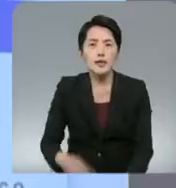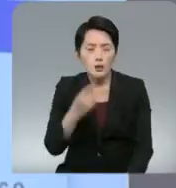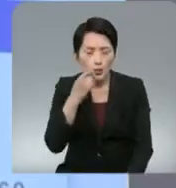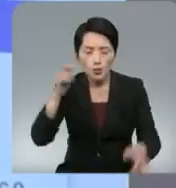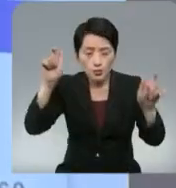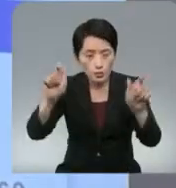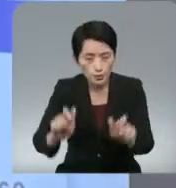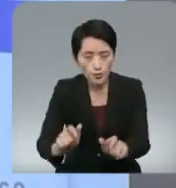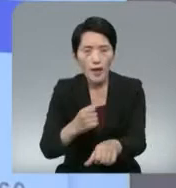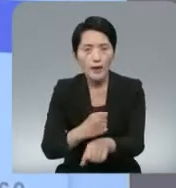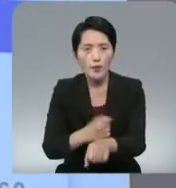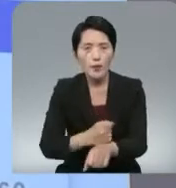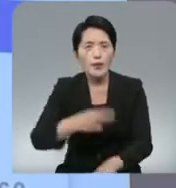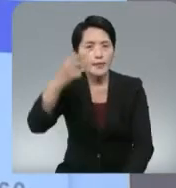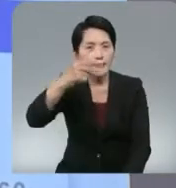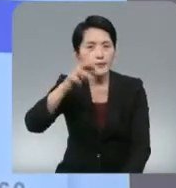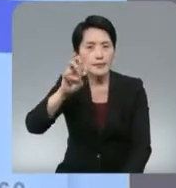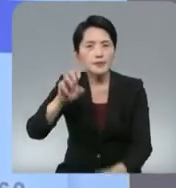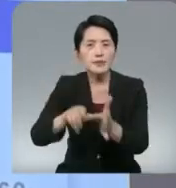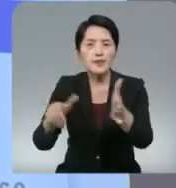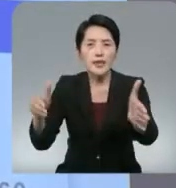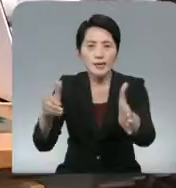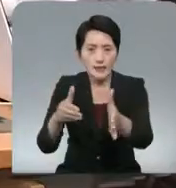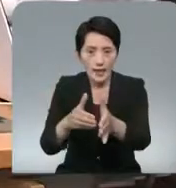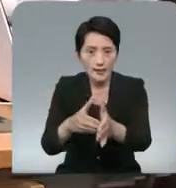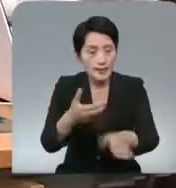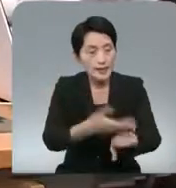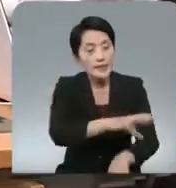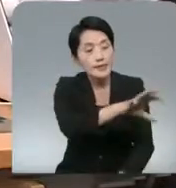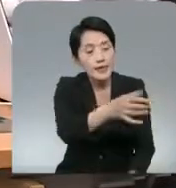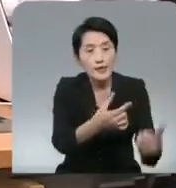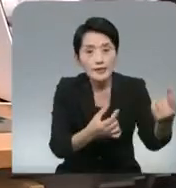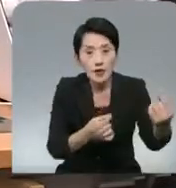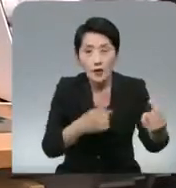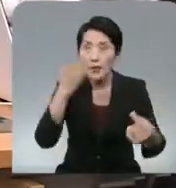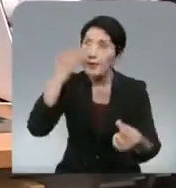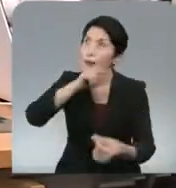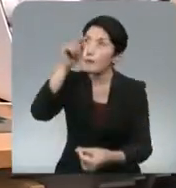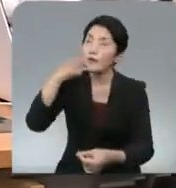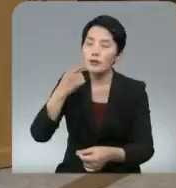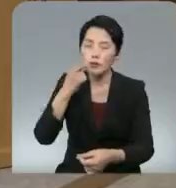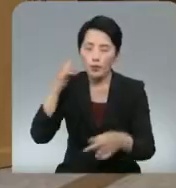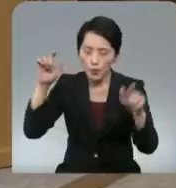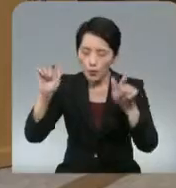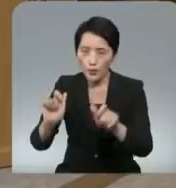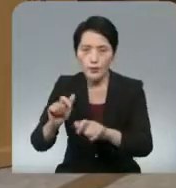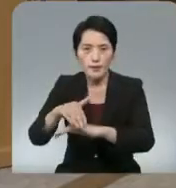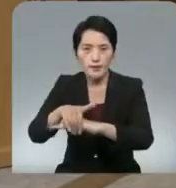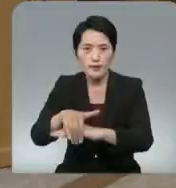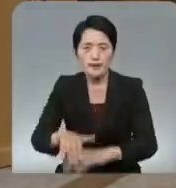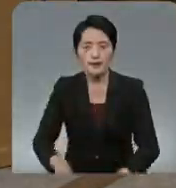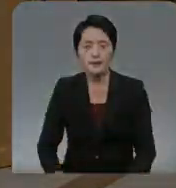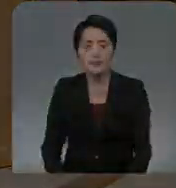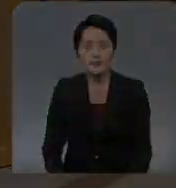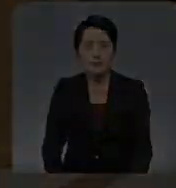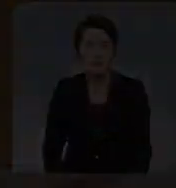tiêu chuyển đổi hơn 45.000 xe trên tổng số hơn 80.000 xe ô tô chạy bằng dầu diesel phát thải mức 4 sàn xe điện